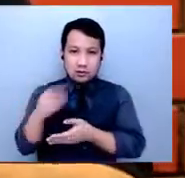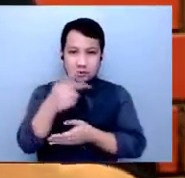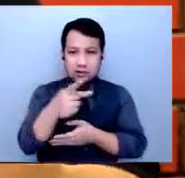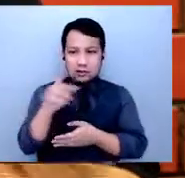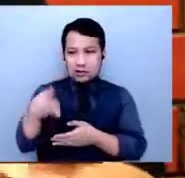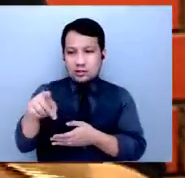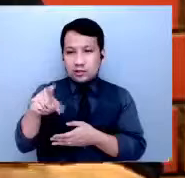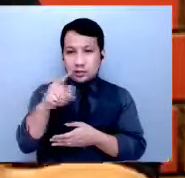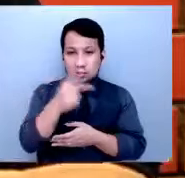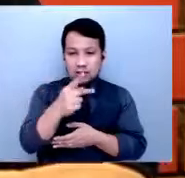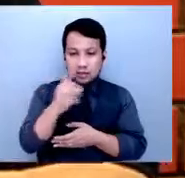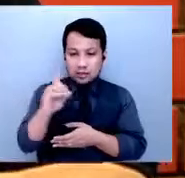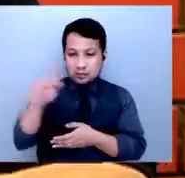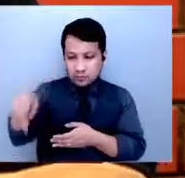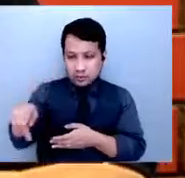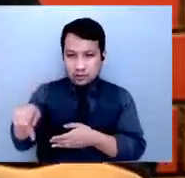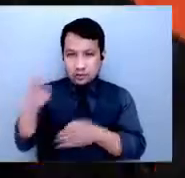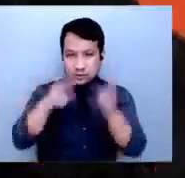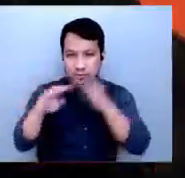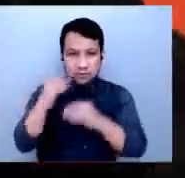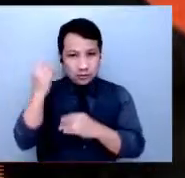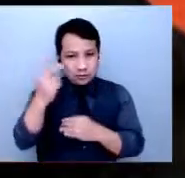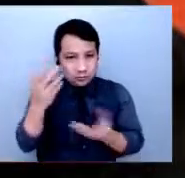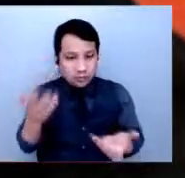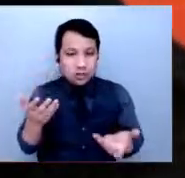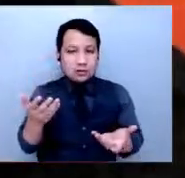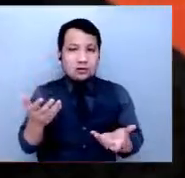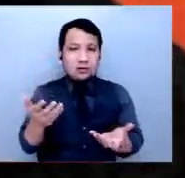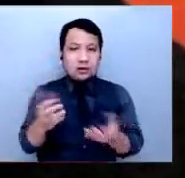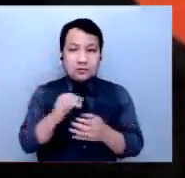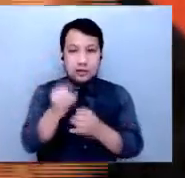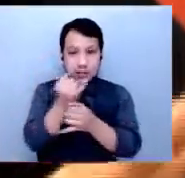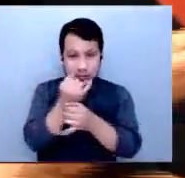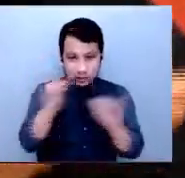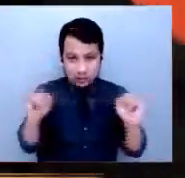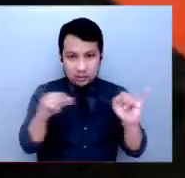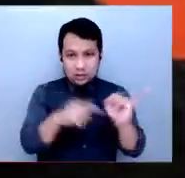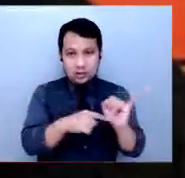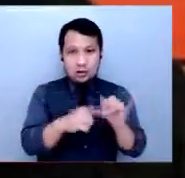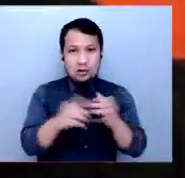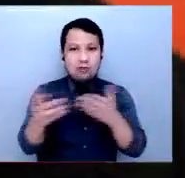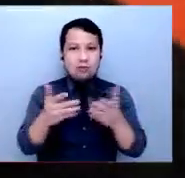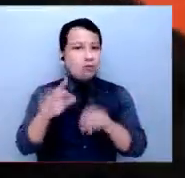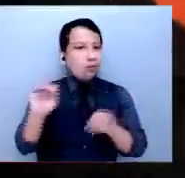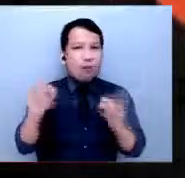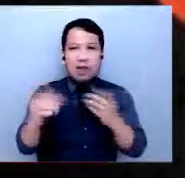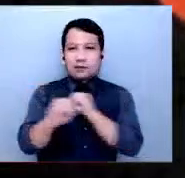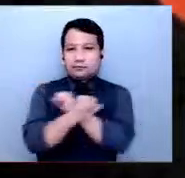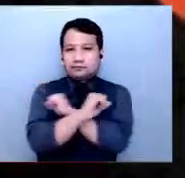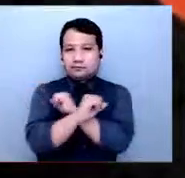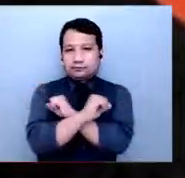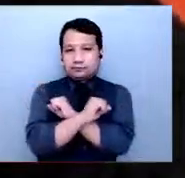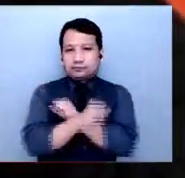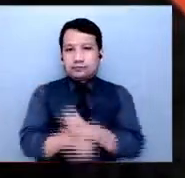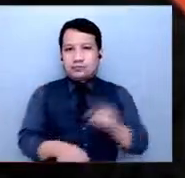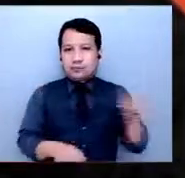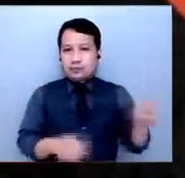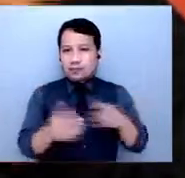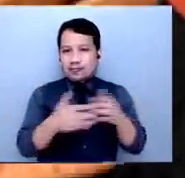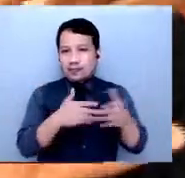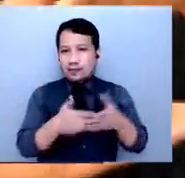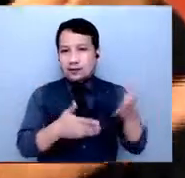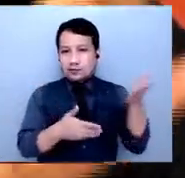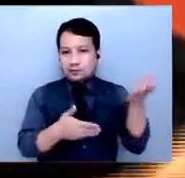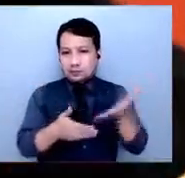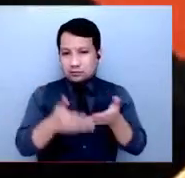or nagkaroon ng problema for some reason kapag independent yung kandidato, wala siyang substitution. Alright? Yung whatever incidents